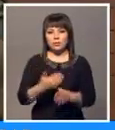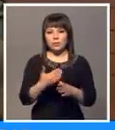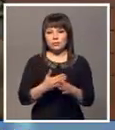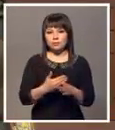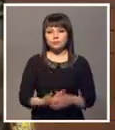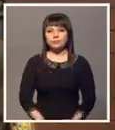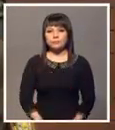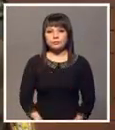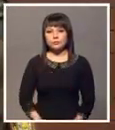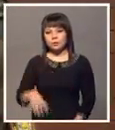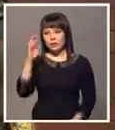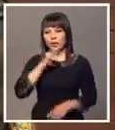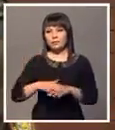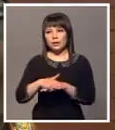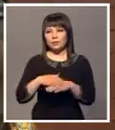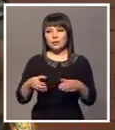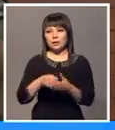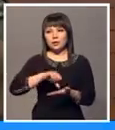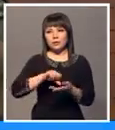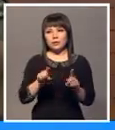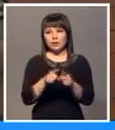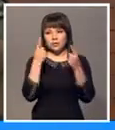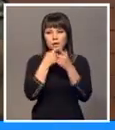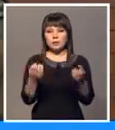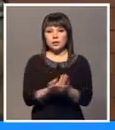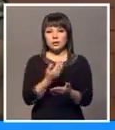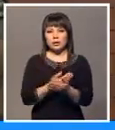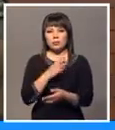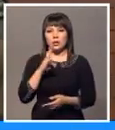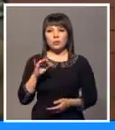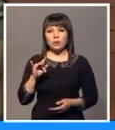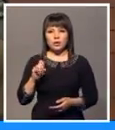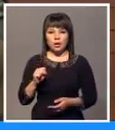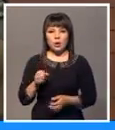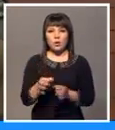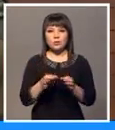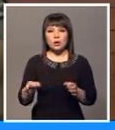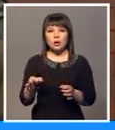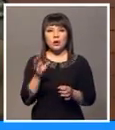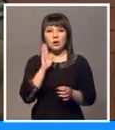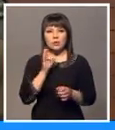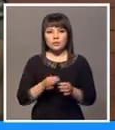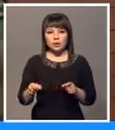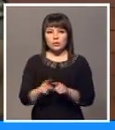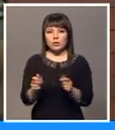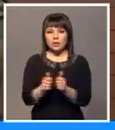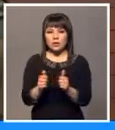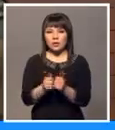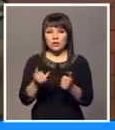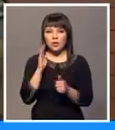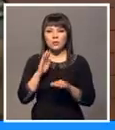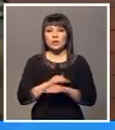қорғау мемлекеттік мекемесі деректері бойынша Нұра өзенінде Ақмола облысы шегінде су